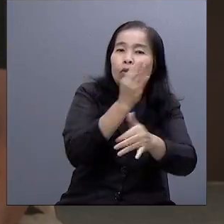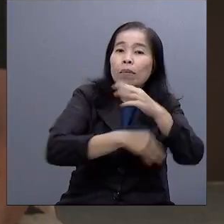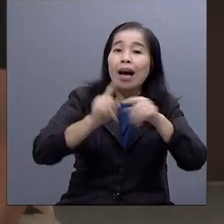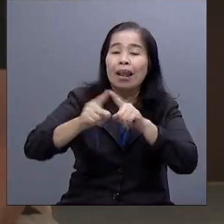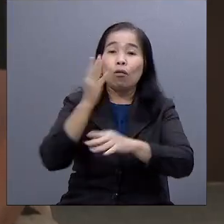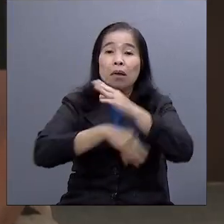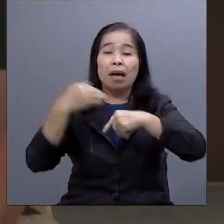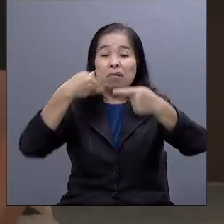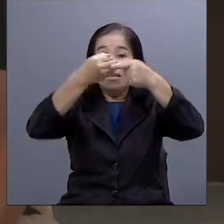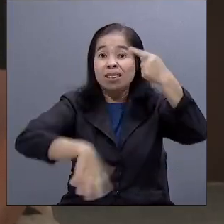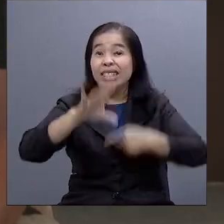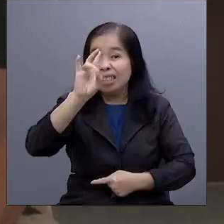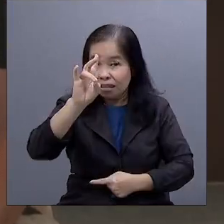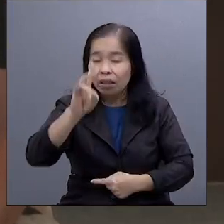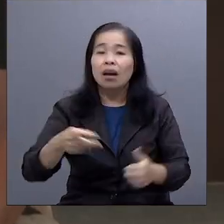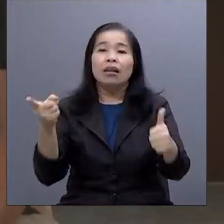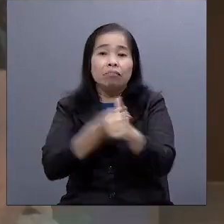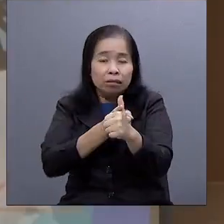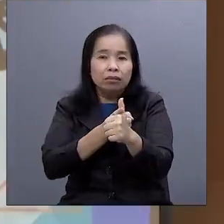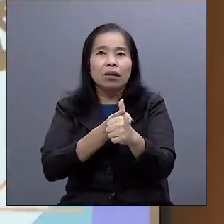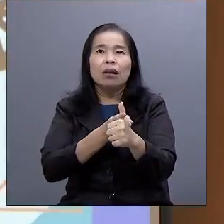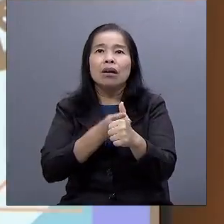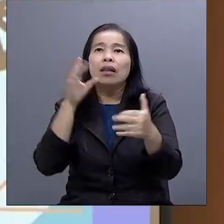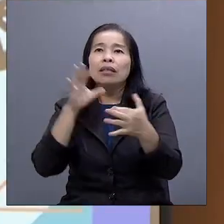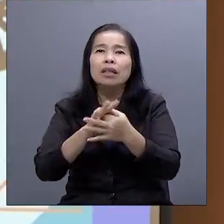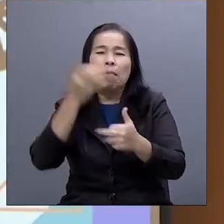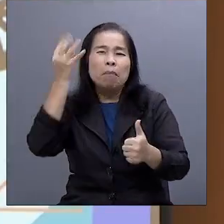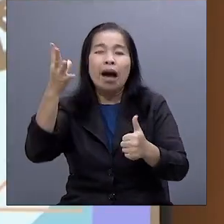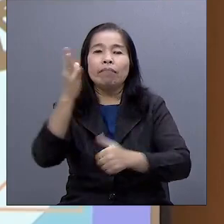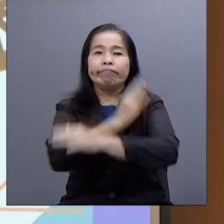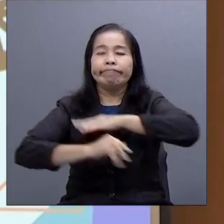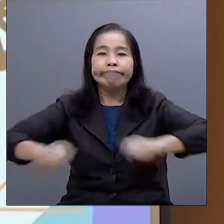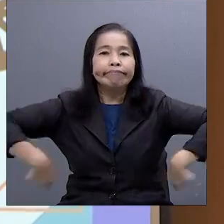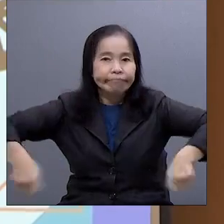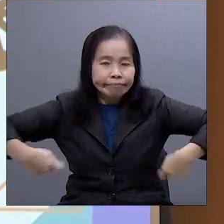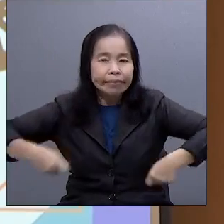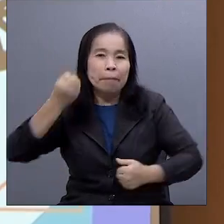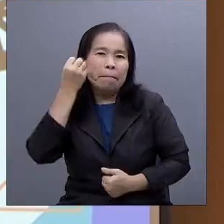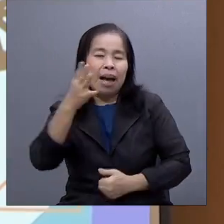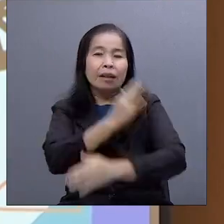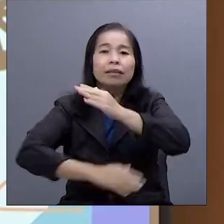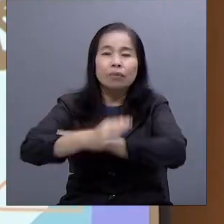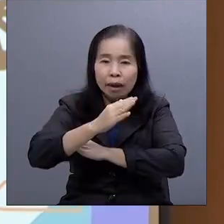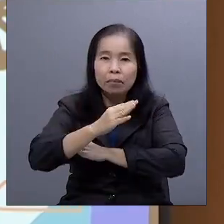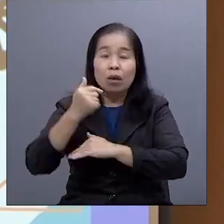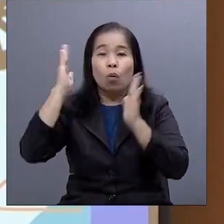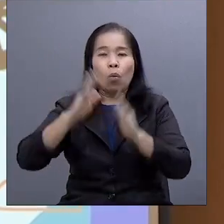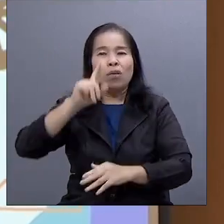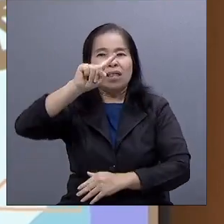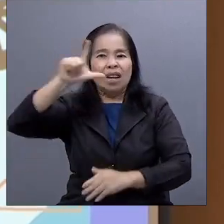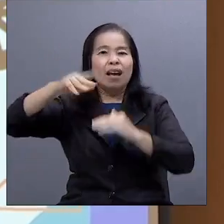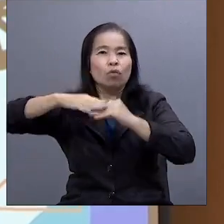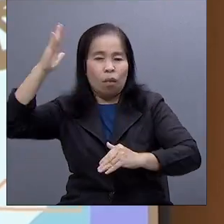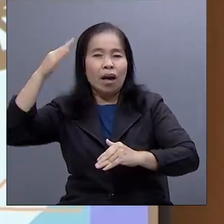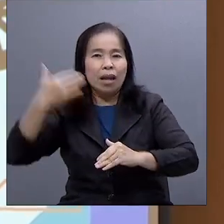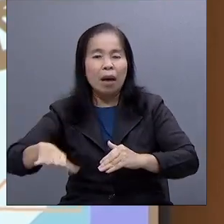ควพิการมีอะไรบ้างอัแรกเลยก็คือในเรื่องของที่เยอะที่สุก็คอร่างกและกเคิ้นไว้กประมาณ นะตอนนี้ประมาณล้านกวาคนโยป